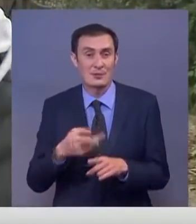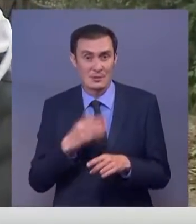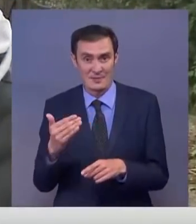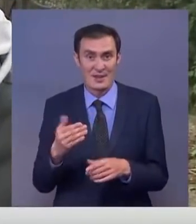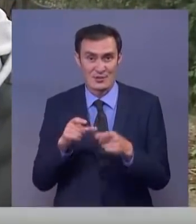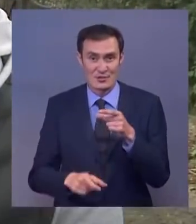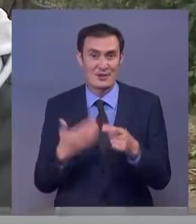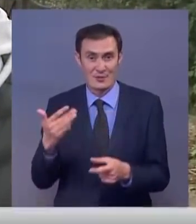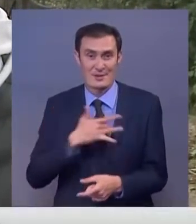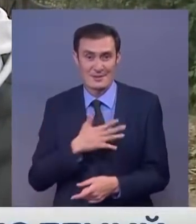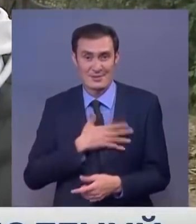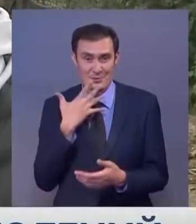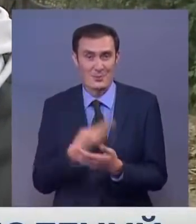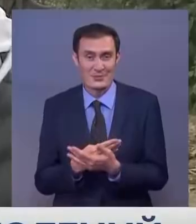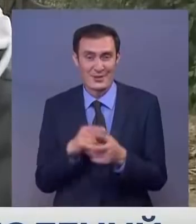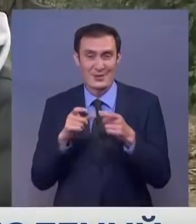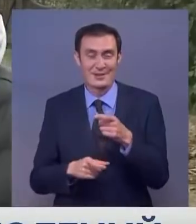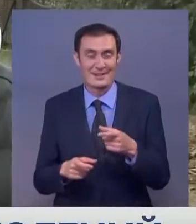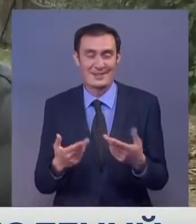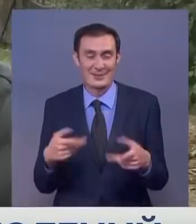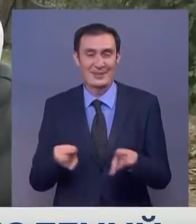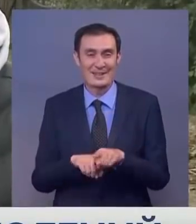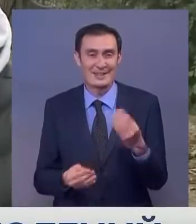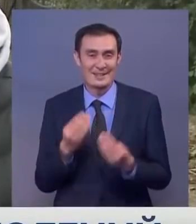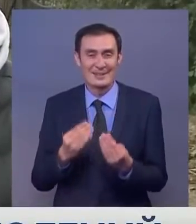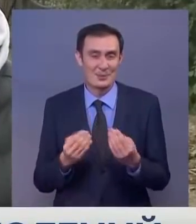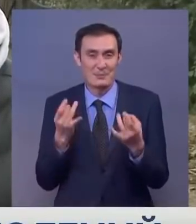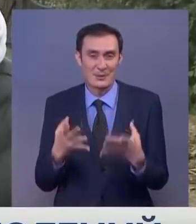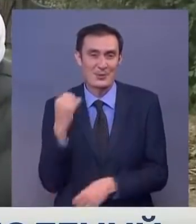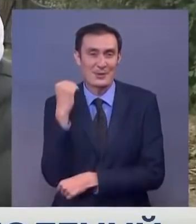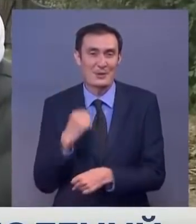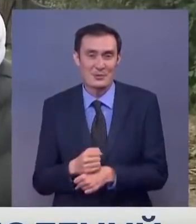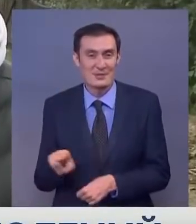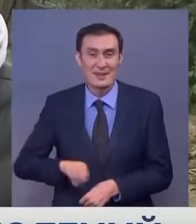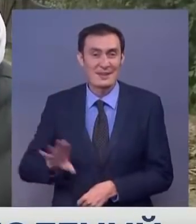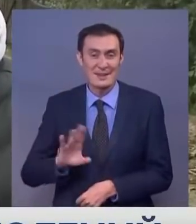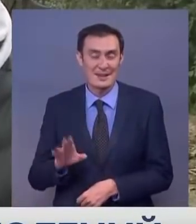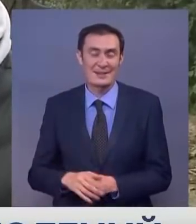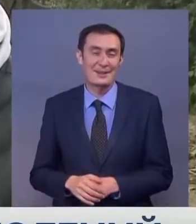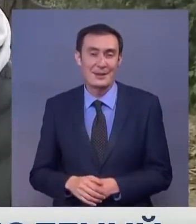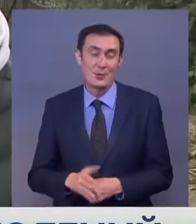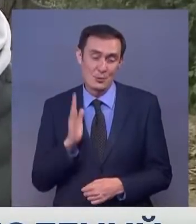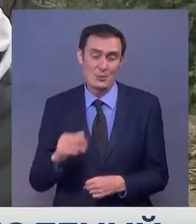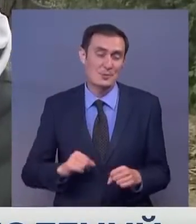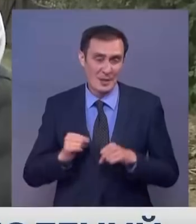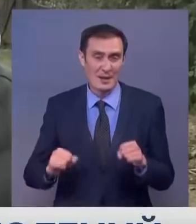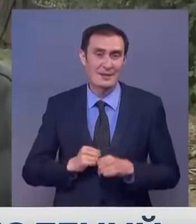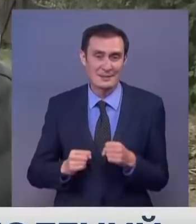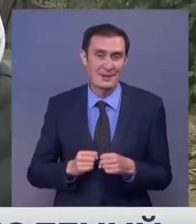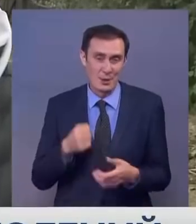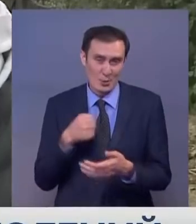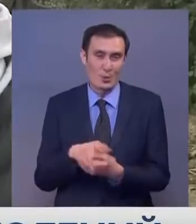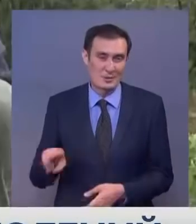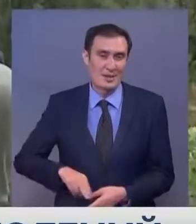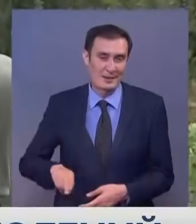твоя шахта. Как ты вот простым рабочим, не директор ты. Мы будем стараться до